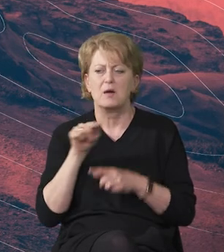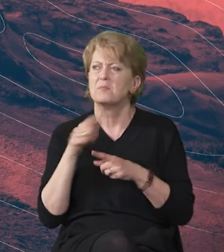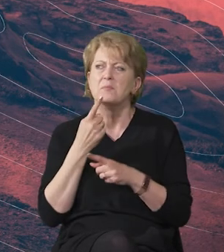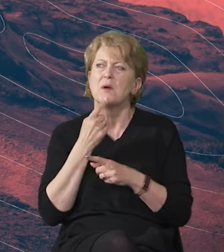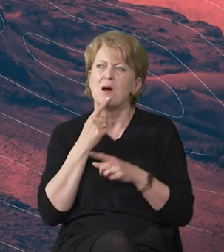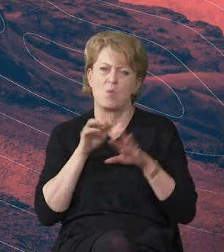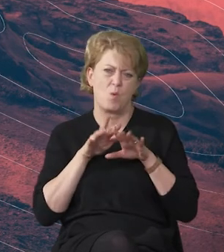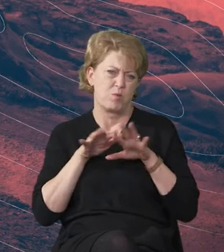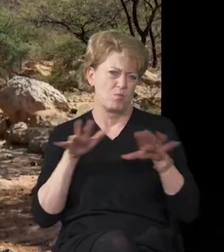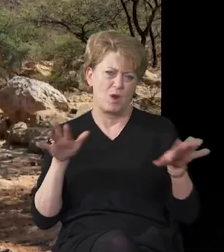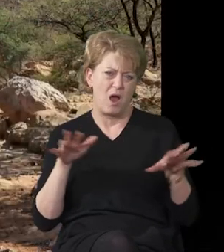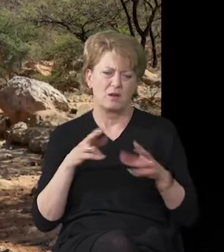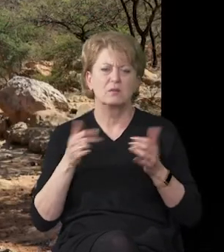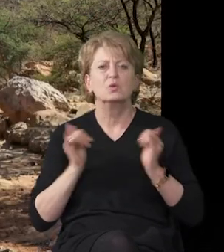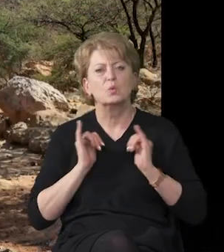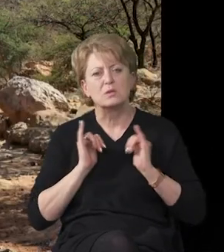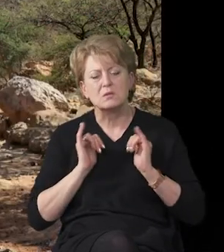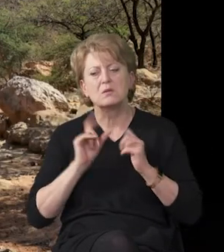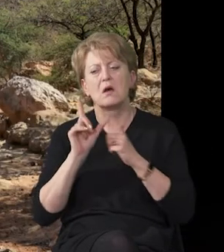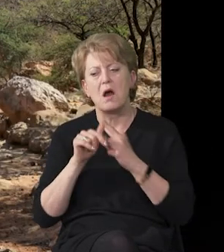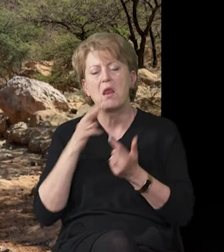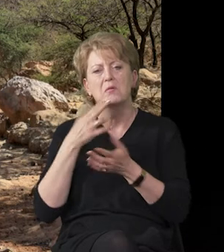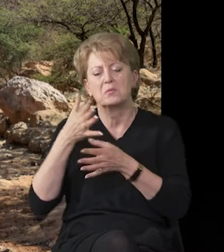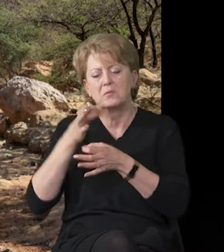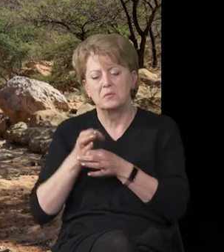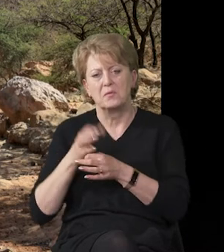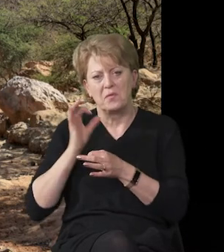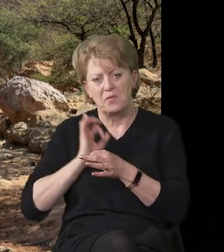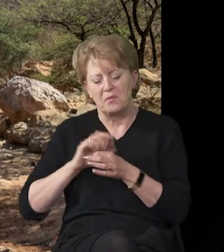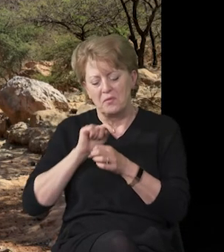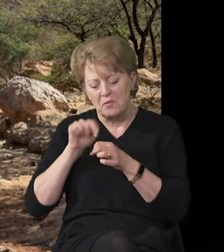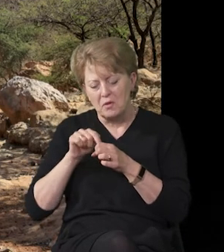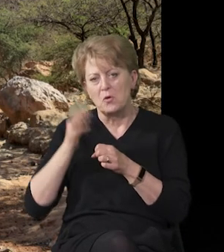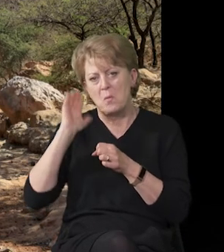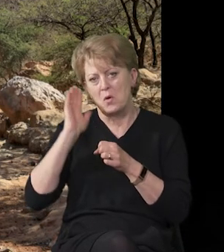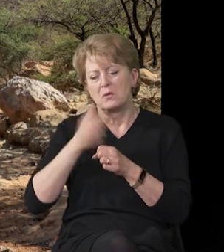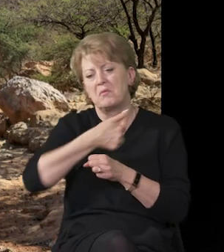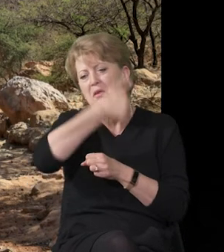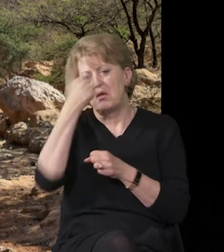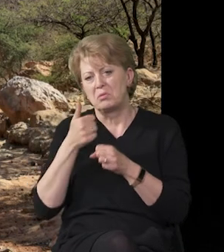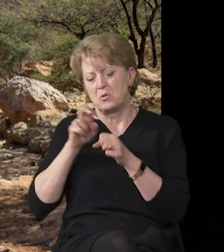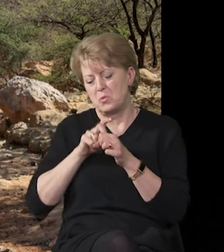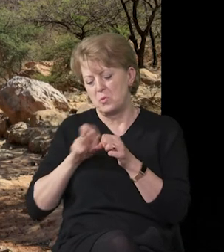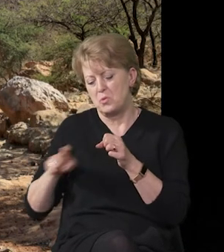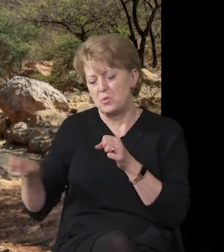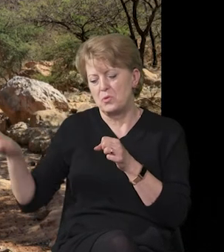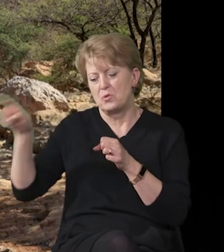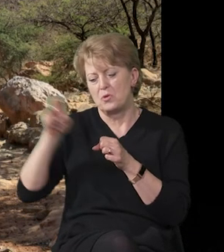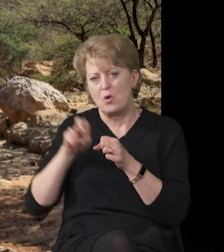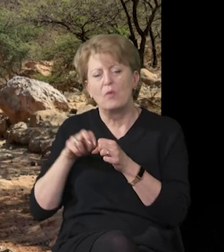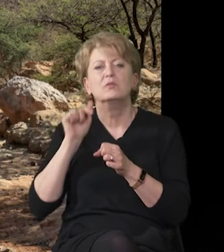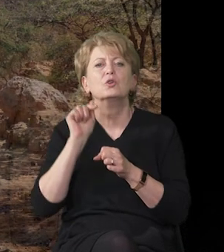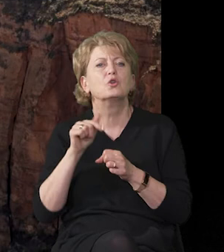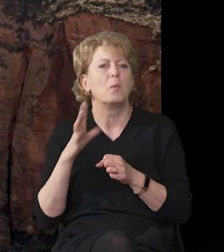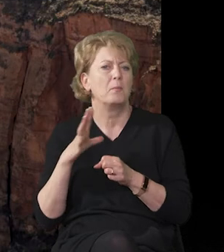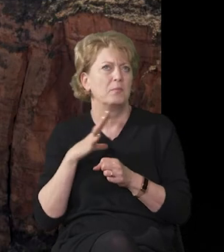jest wioska Megab. Stamtąd wyruszyłem na taki jednodniowy trekking. W zasadzie do pewnego momentu to było bardzo